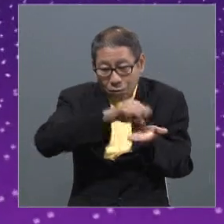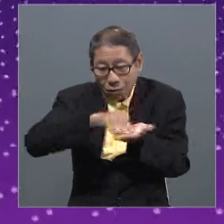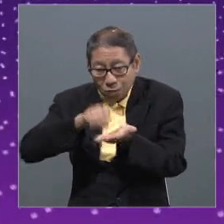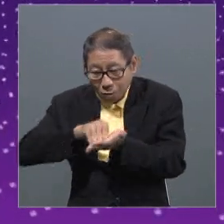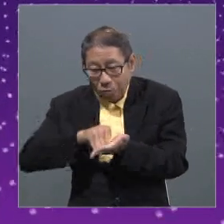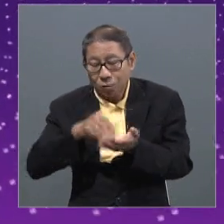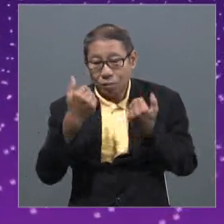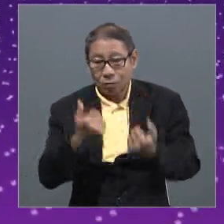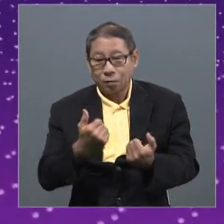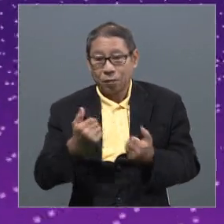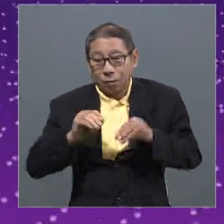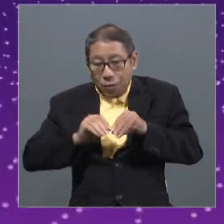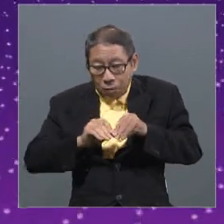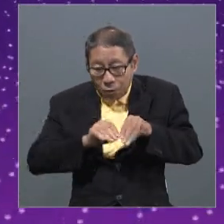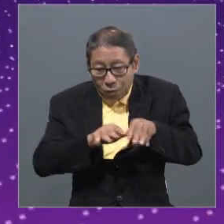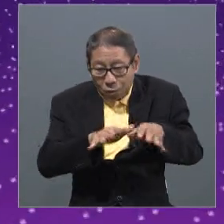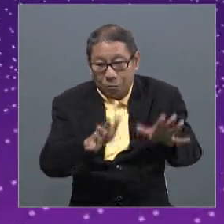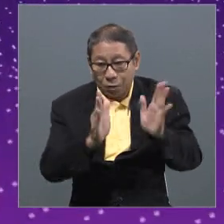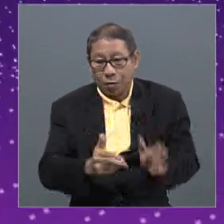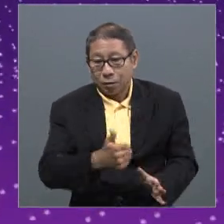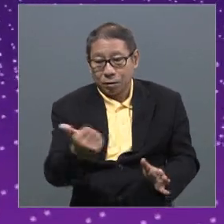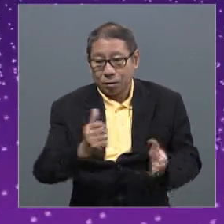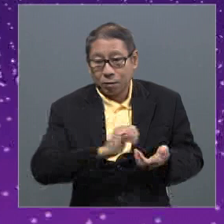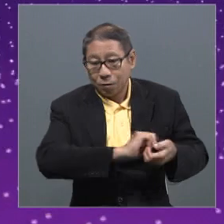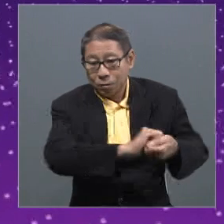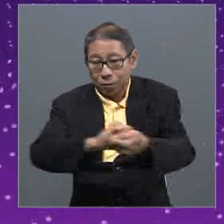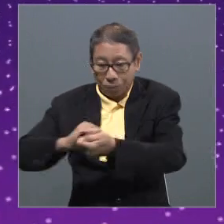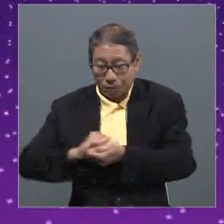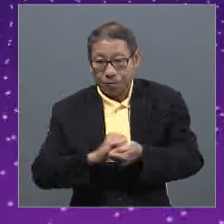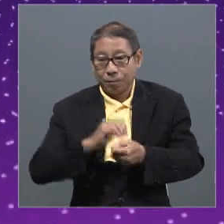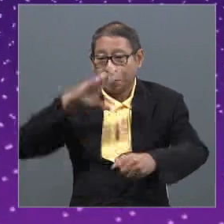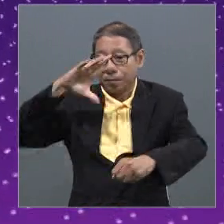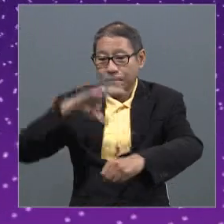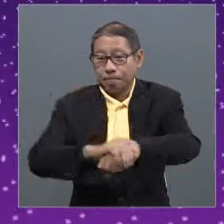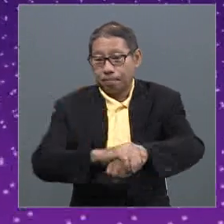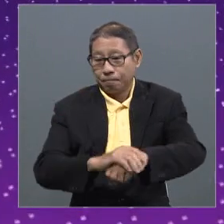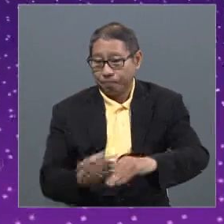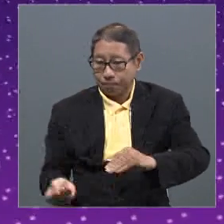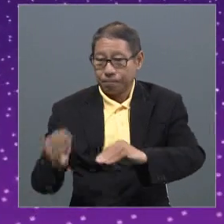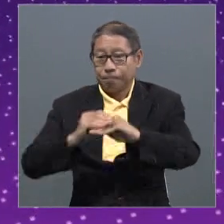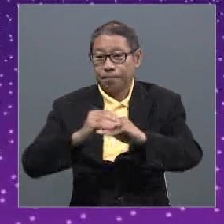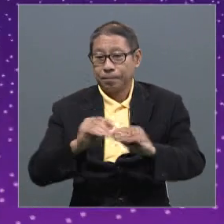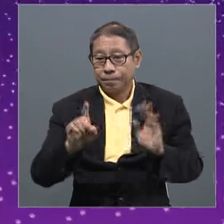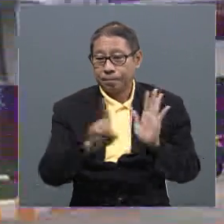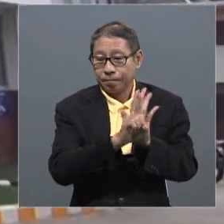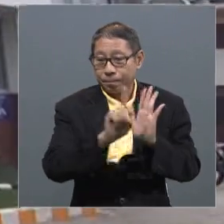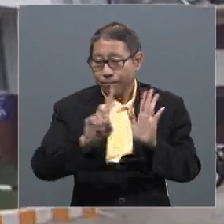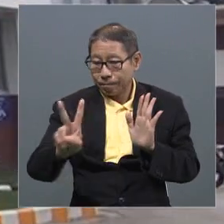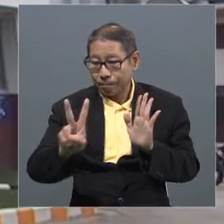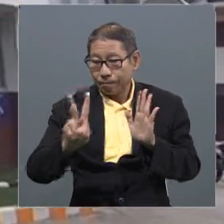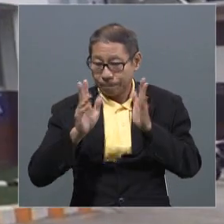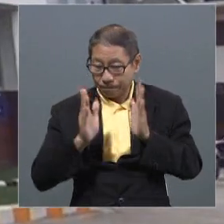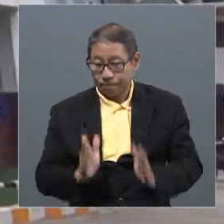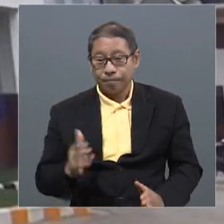มาได้เนี่ยทำให้ขยายผลว่ามันมีคนอื่นร่วมขบวนการอีกนะครับต้องจับเพิ่มอีก 1-2คนฮะครับหลังจากที่ทาง